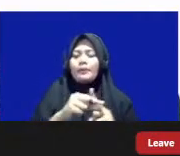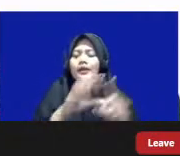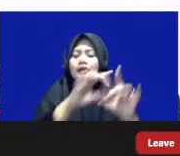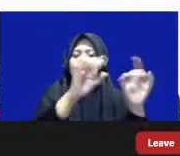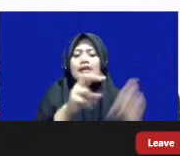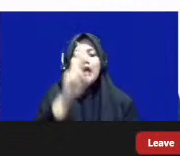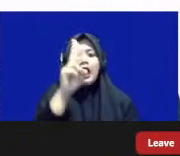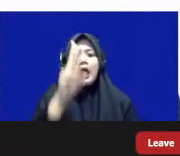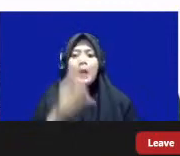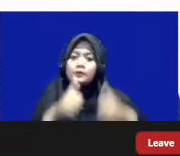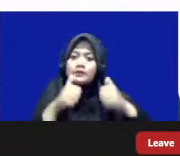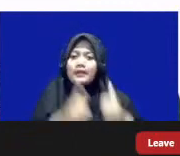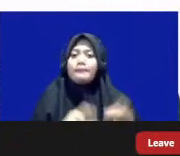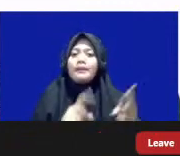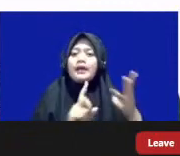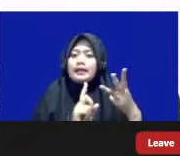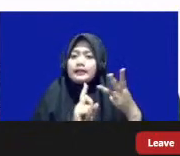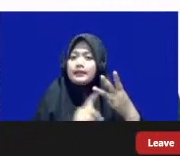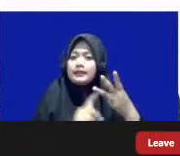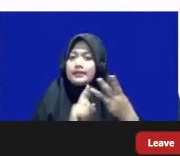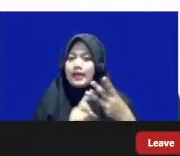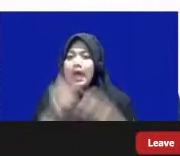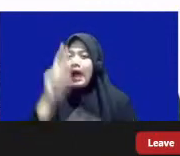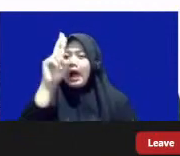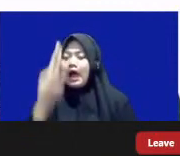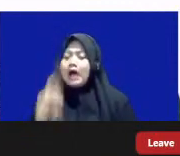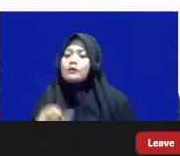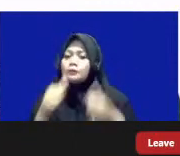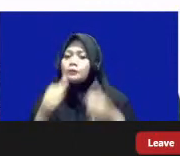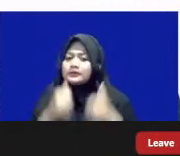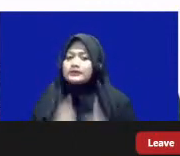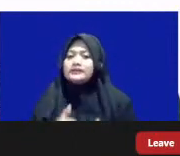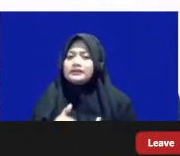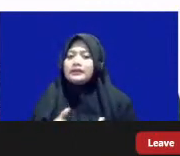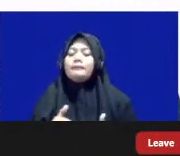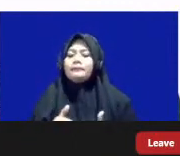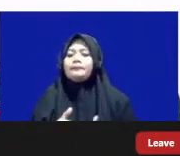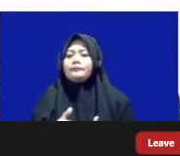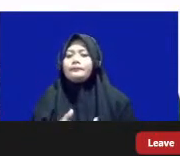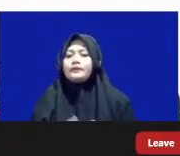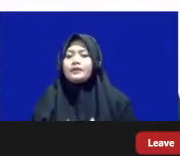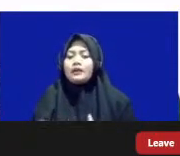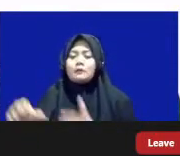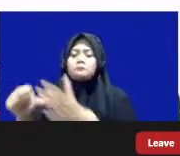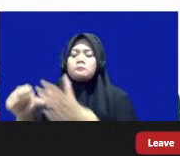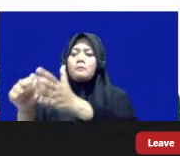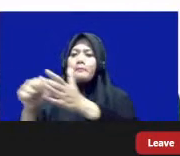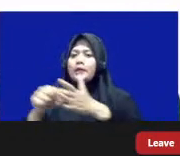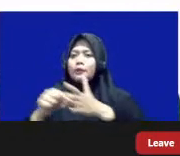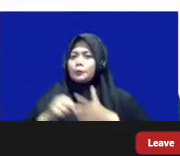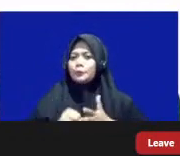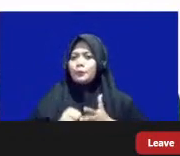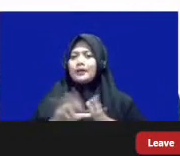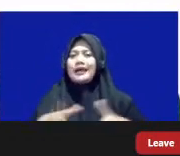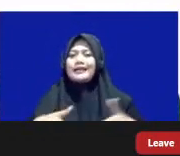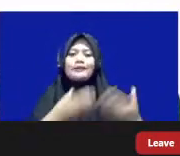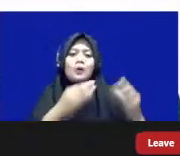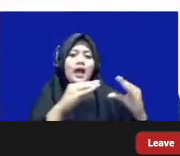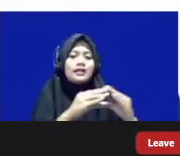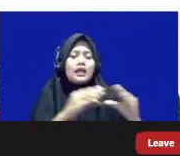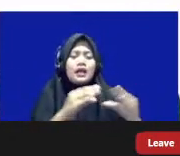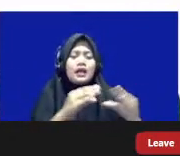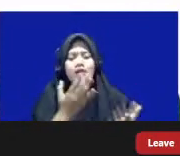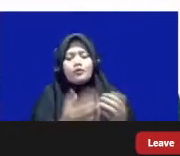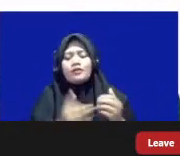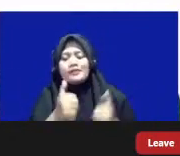yang ketiga, kita harus siapkan berbagai bantuan atau berbagai peralatan yang mungkin dia bisa